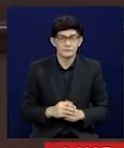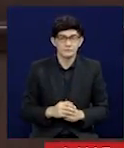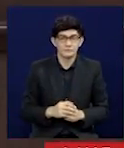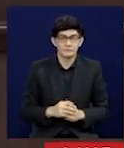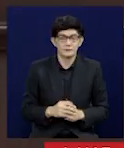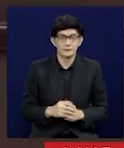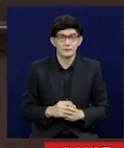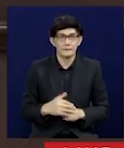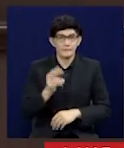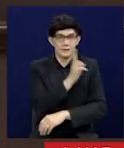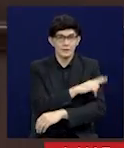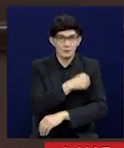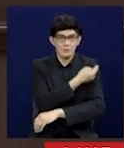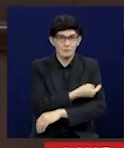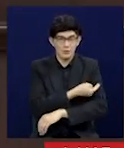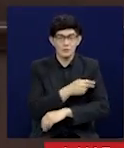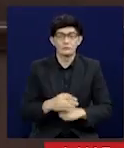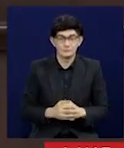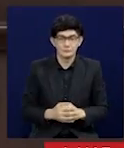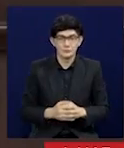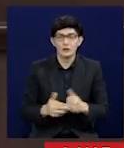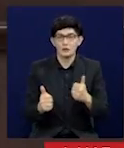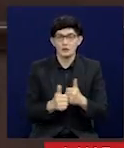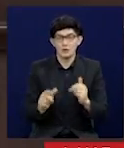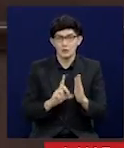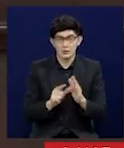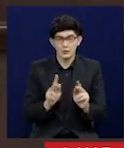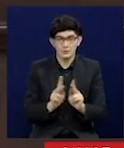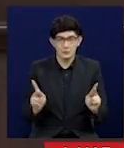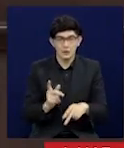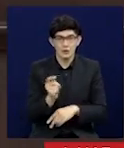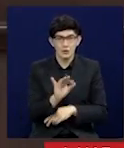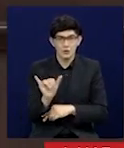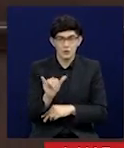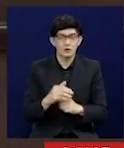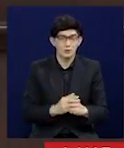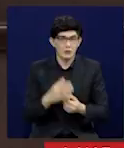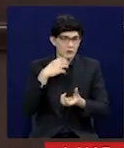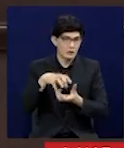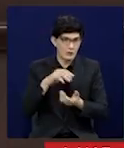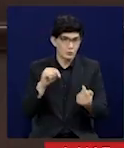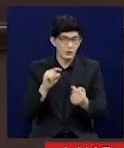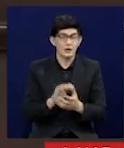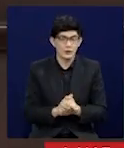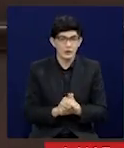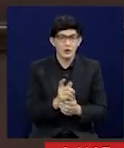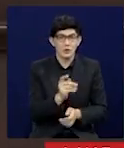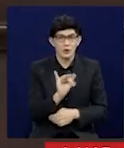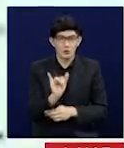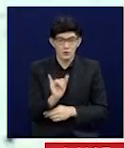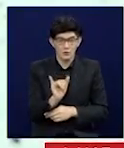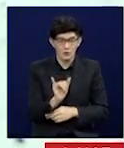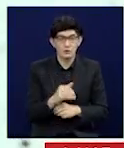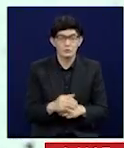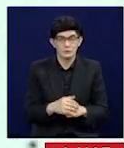นายแพทย์ภูลลาภฉันทวิจิตรวงศ์นะครับรองเลขาธิการคณะกรรมการอาหารและยาเปิดเผยว่าสำนักงานคณะกรรมการอาหารและยาหรื